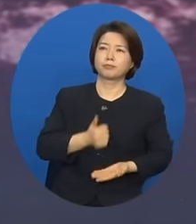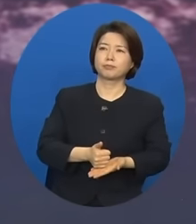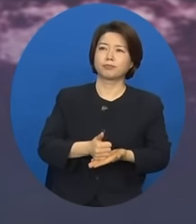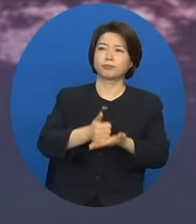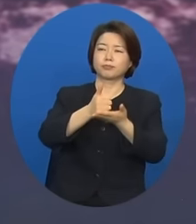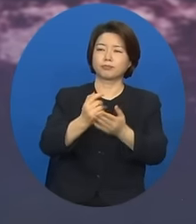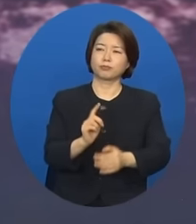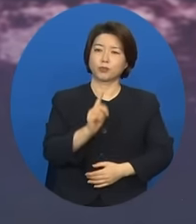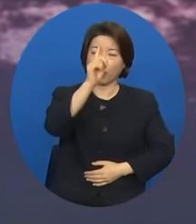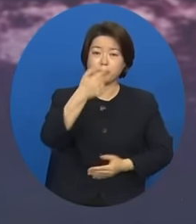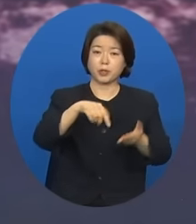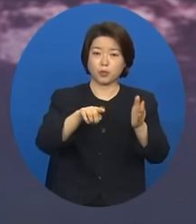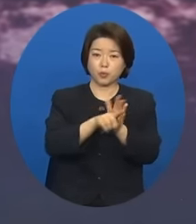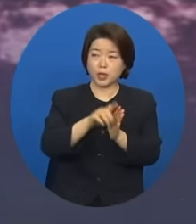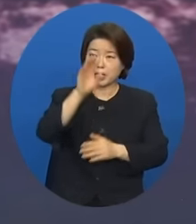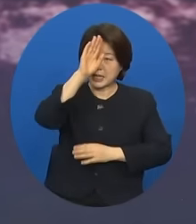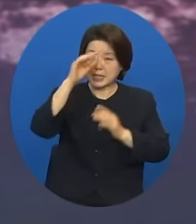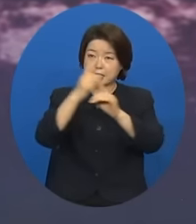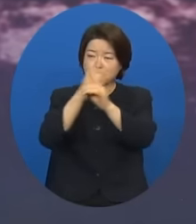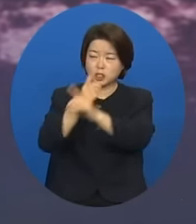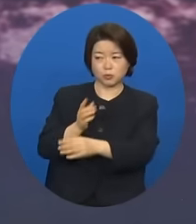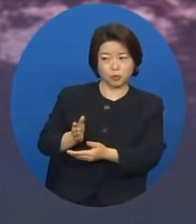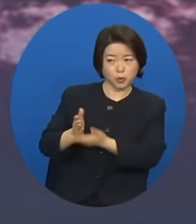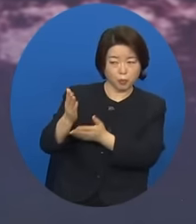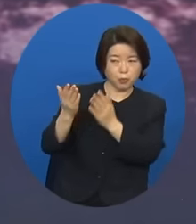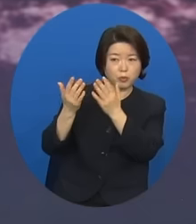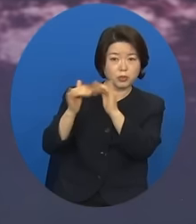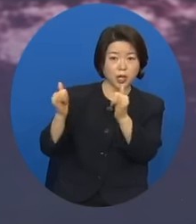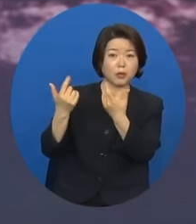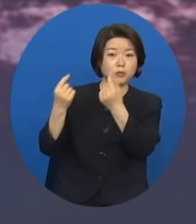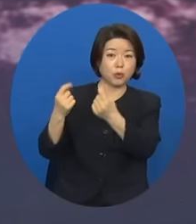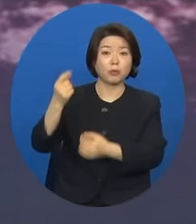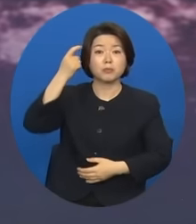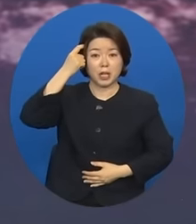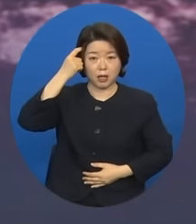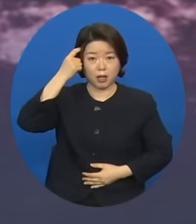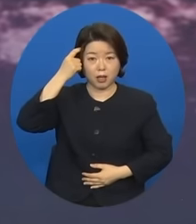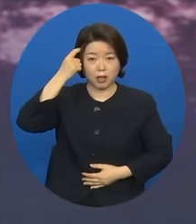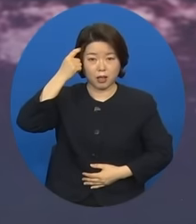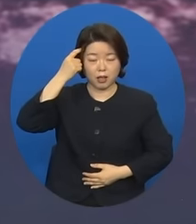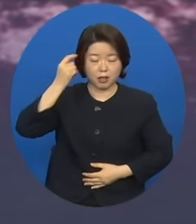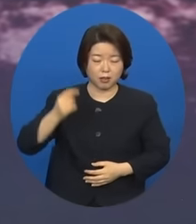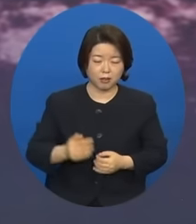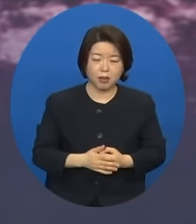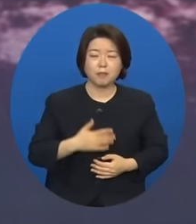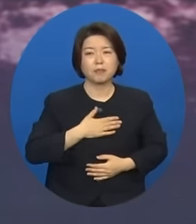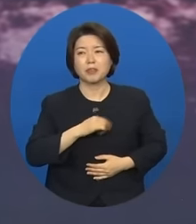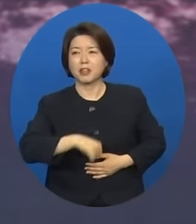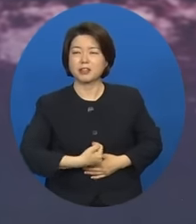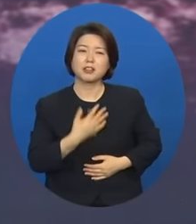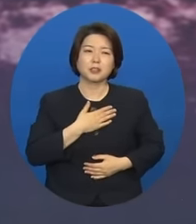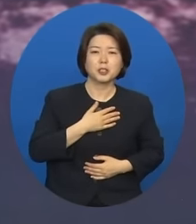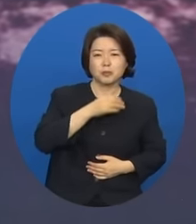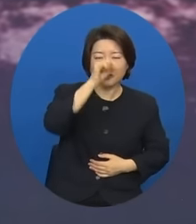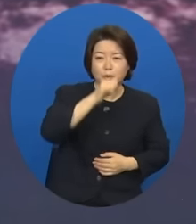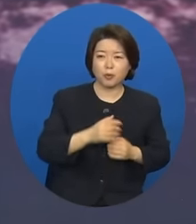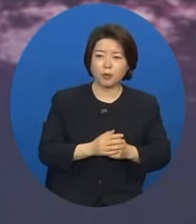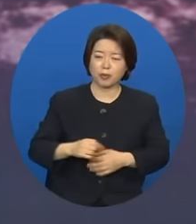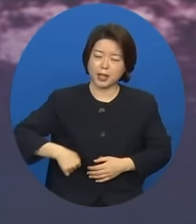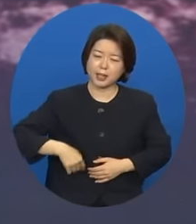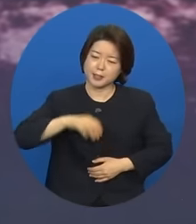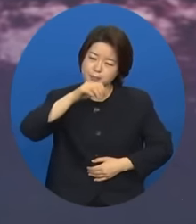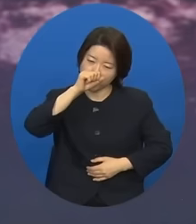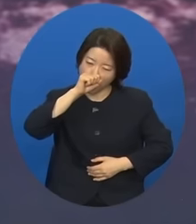위해 치료하는 어떤 전문가라는 거죠 그래서 자신들이 기분이 좋고 선하게 되기를